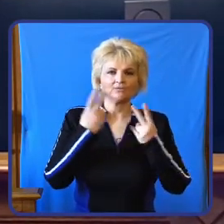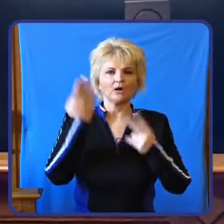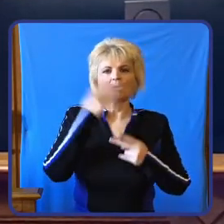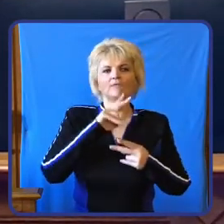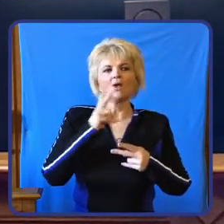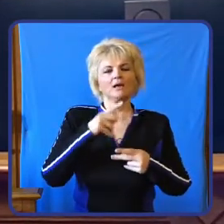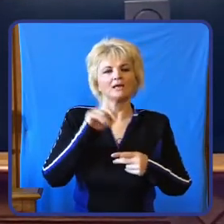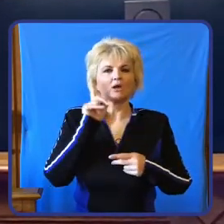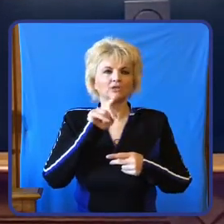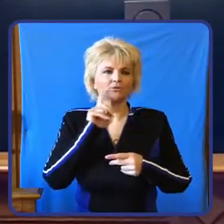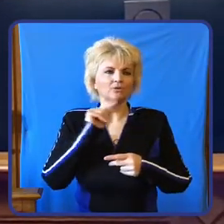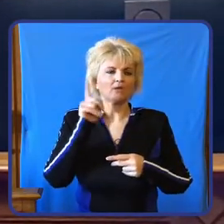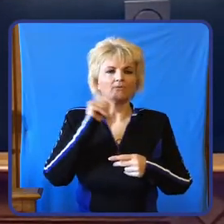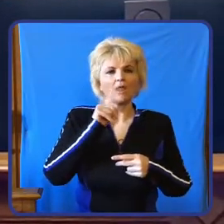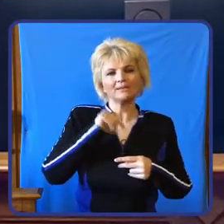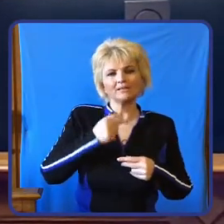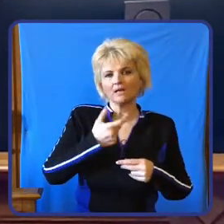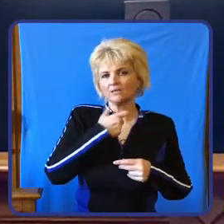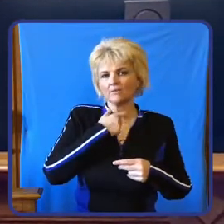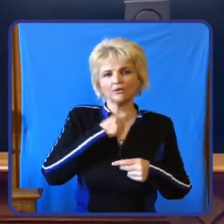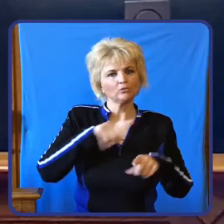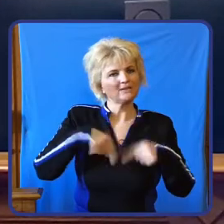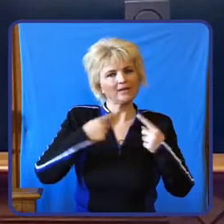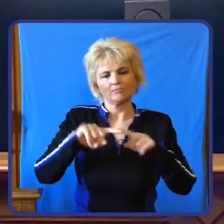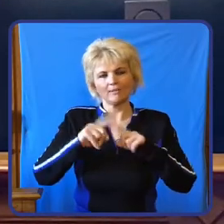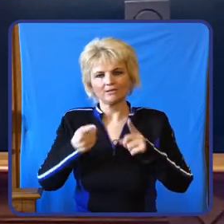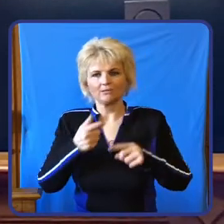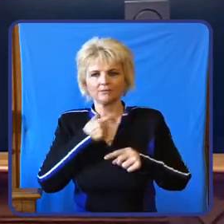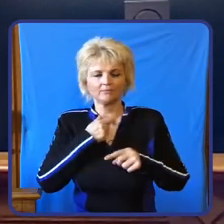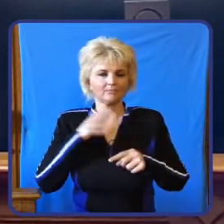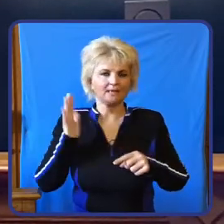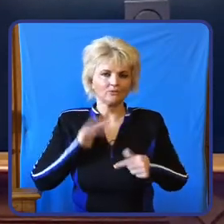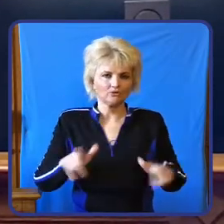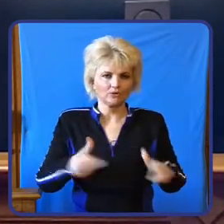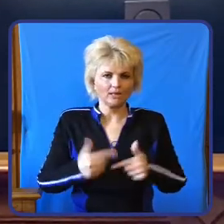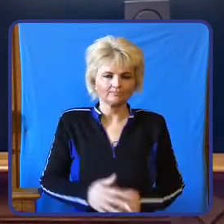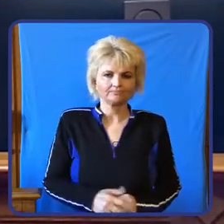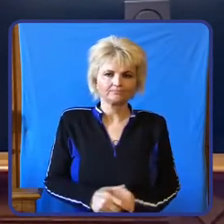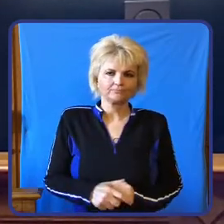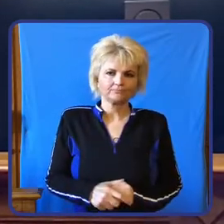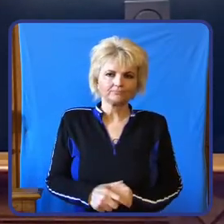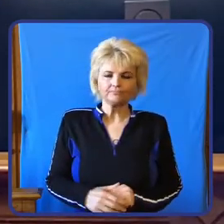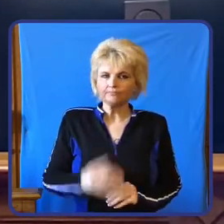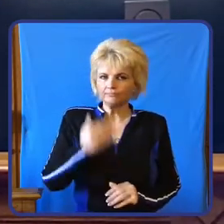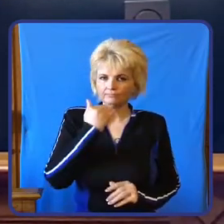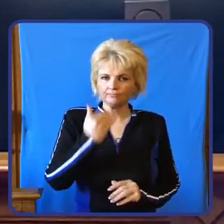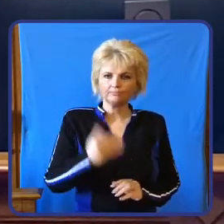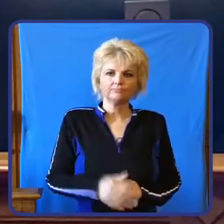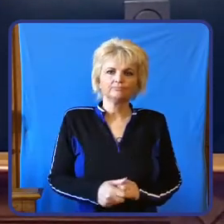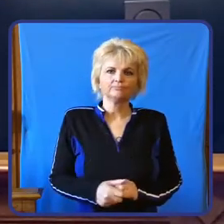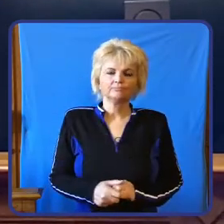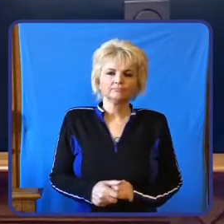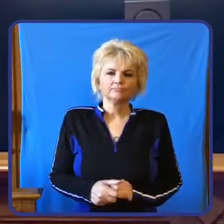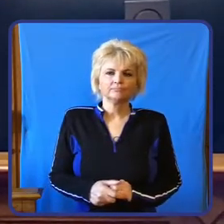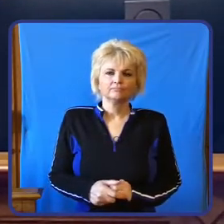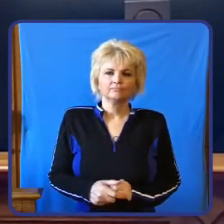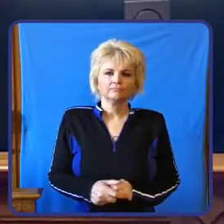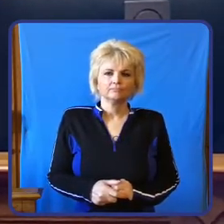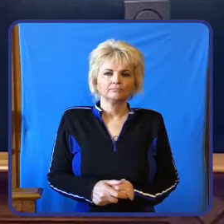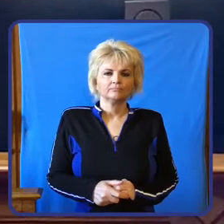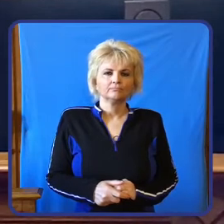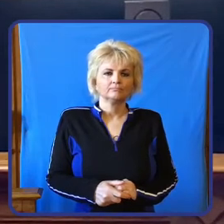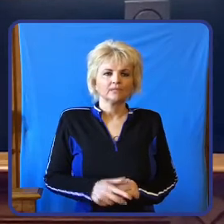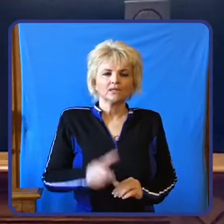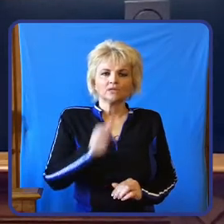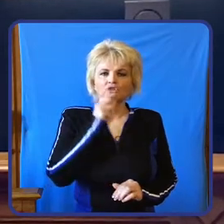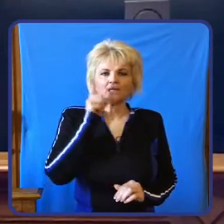hazudja, hogy valahogy szavazott, majd nem úgy szavaz. Ezt én erkölcstelennek tartom. Jó, köszönöm szépen, de rendben van, természetesen Cseri